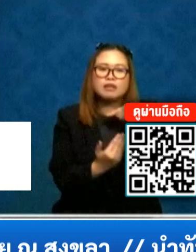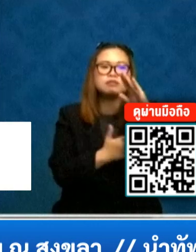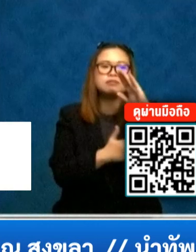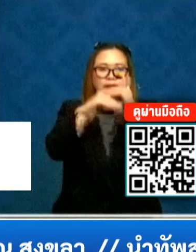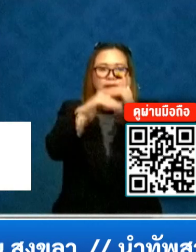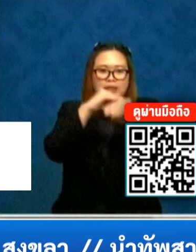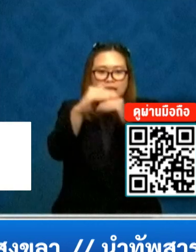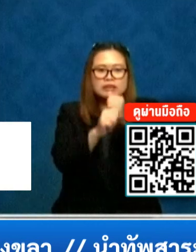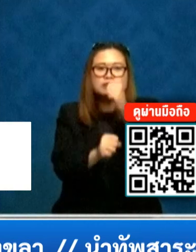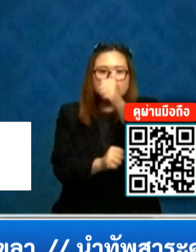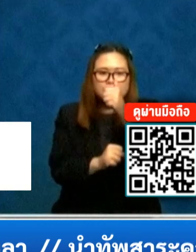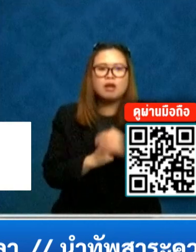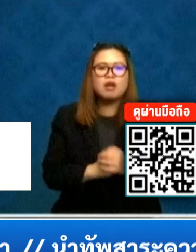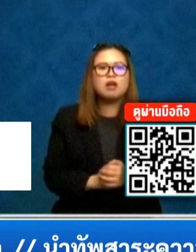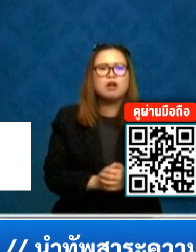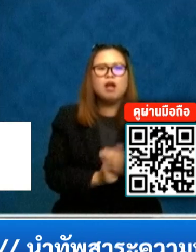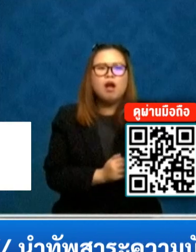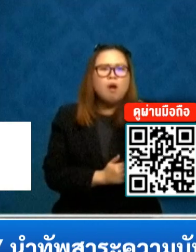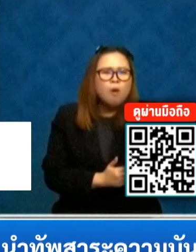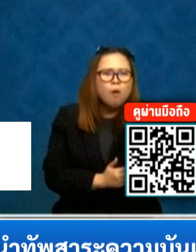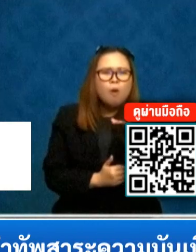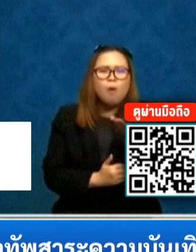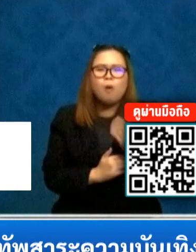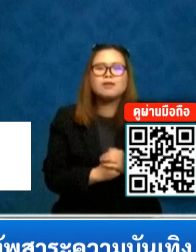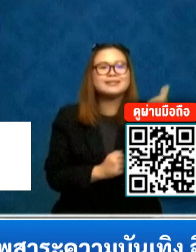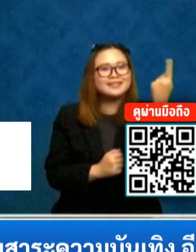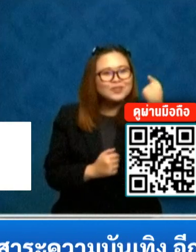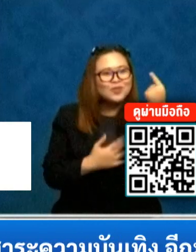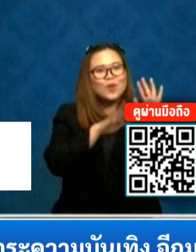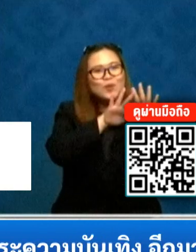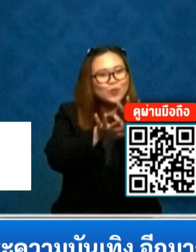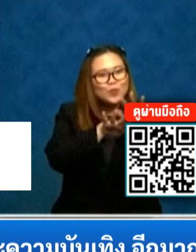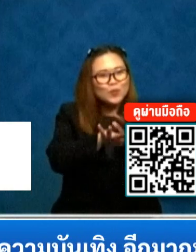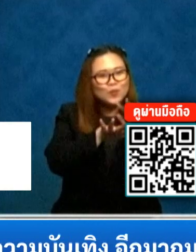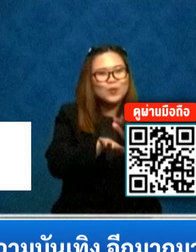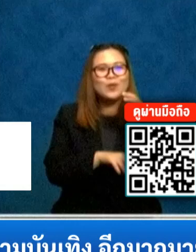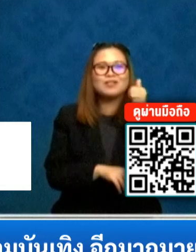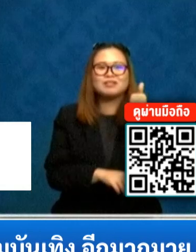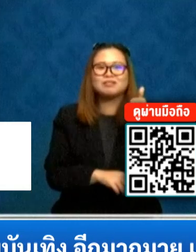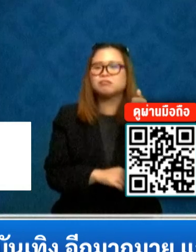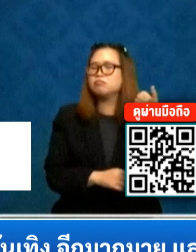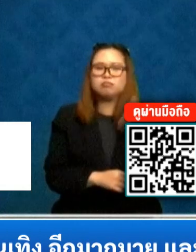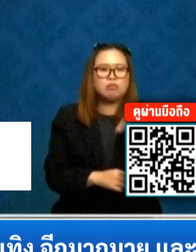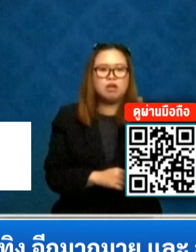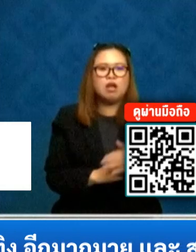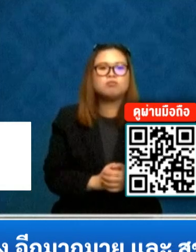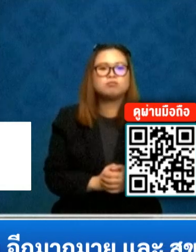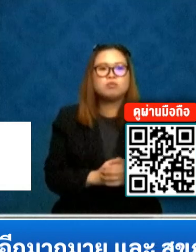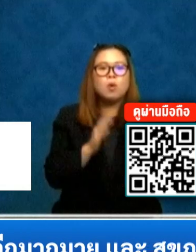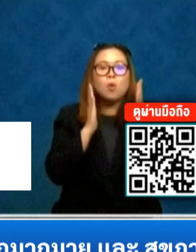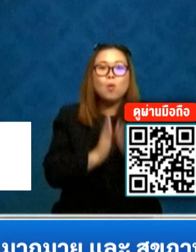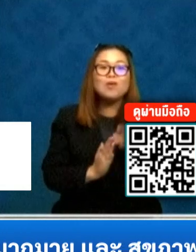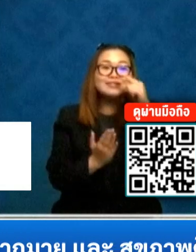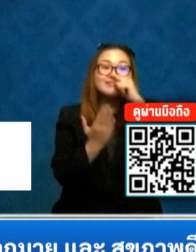จะไปพึ่งการท่องเที่ยวคงไม่ได้เพราะการบริโภคในประเทศนี่มันลดลงแล้วเศรษฐกิ